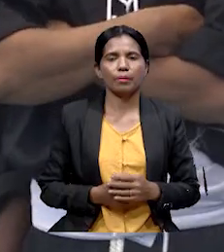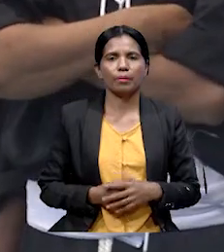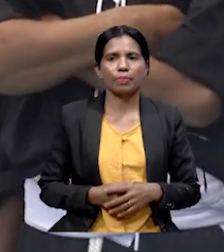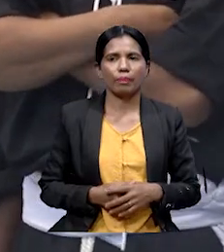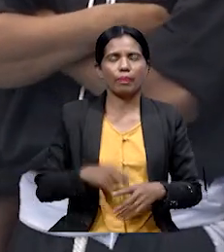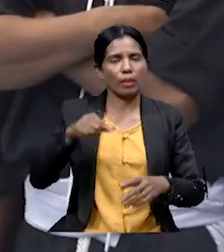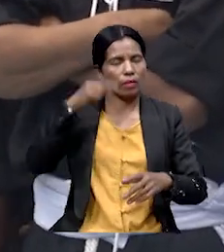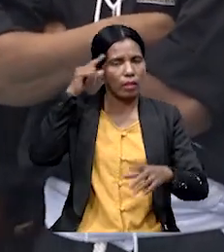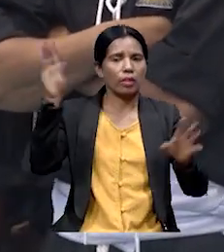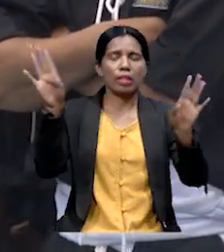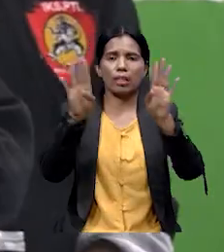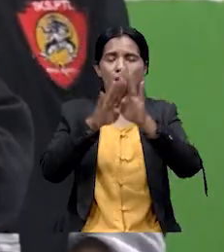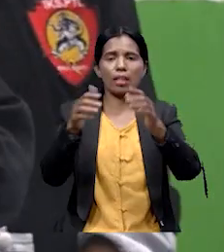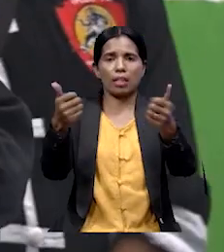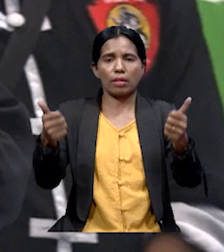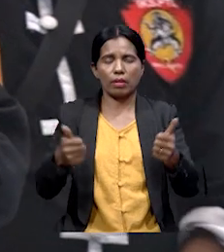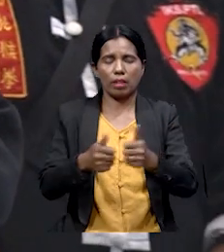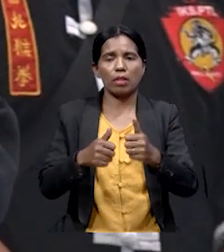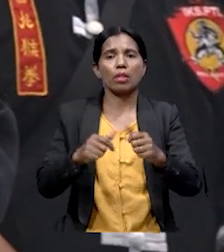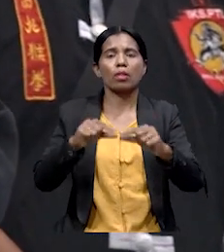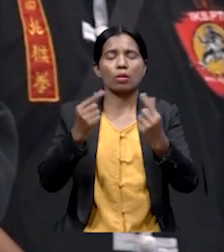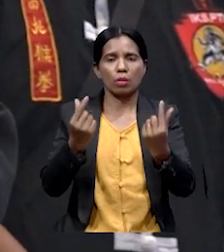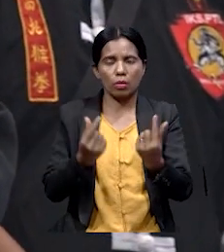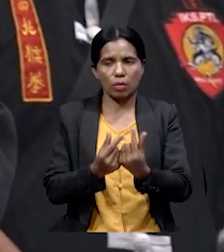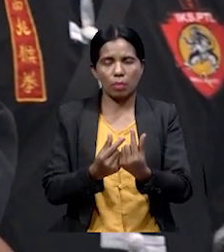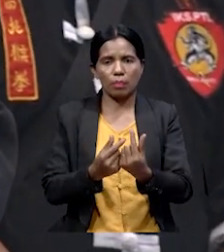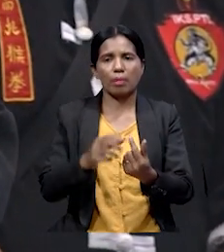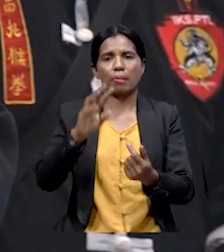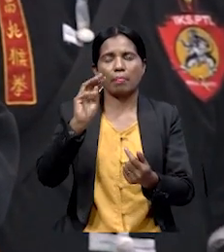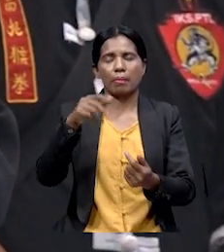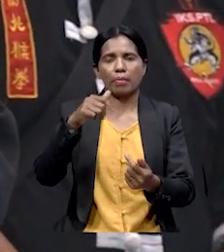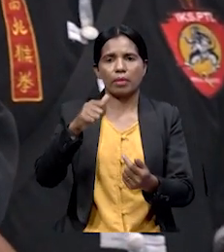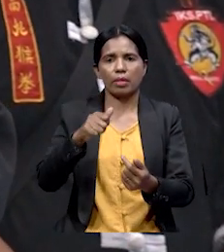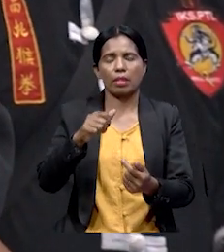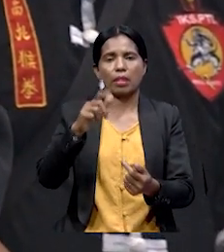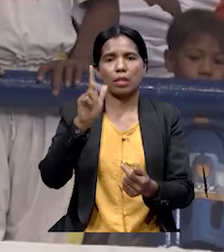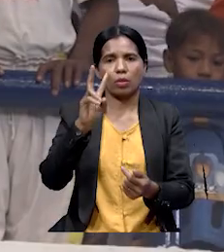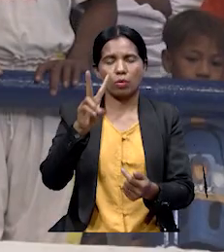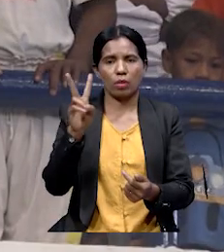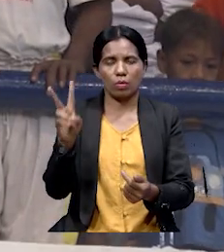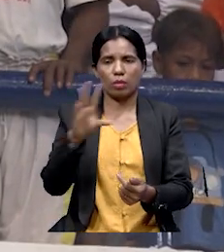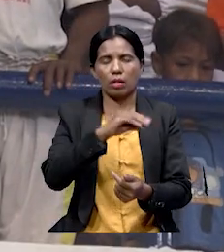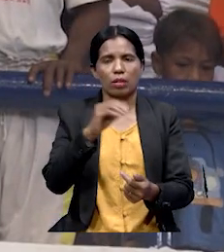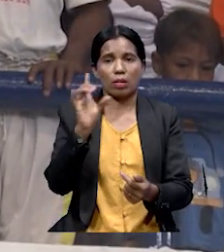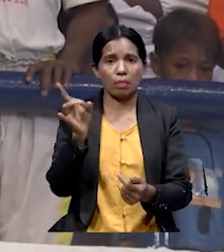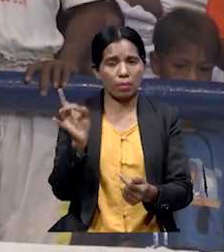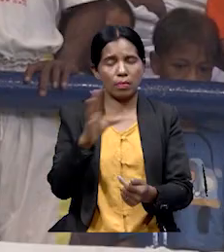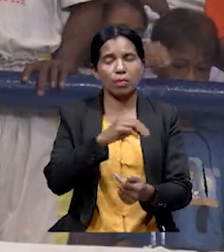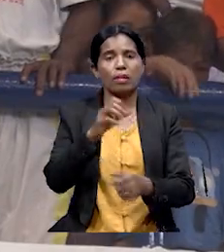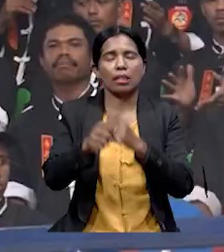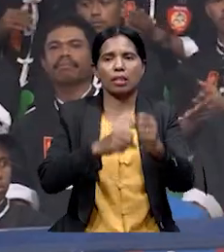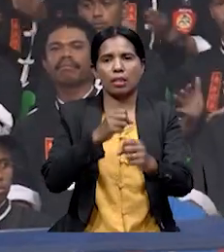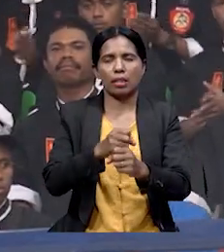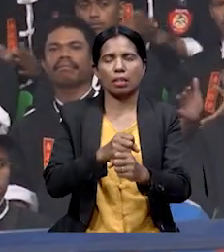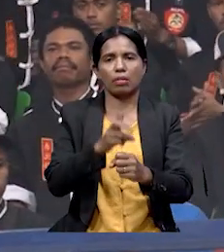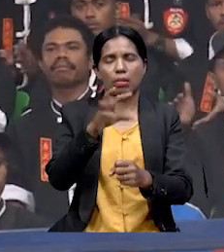Governo taka atividade grupo arte marciais persaudaraan seti hati terate ikatan kera sakti nok manek on reklaran iha tina ring rua sanul